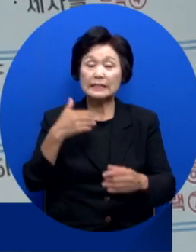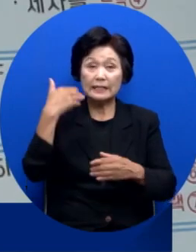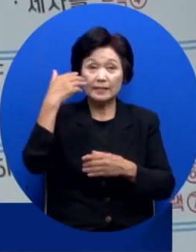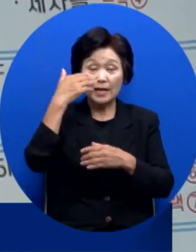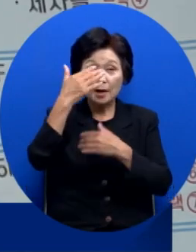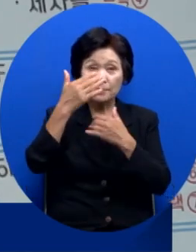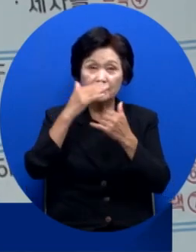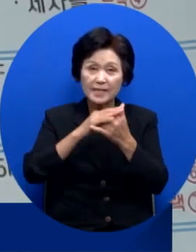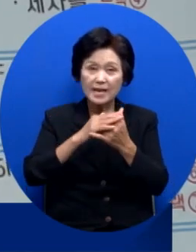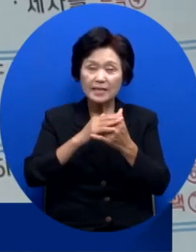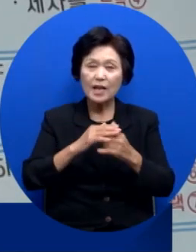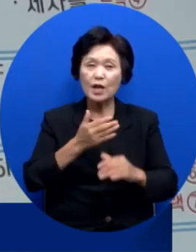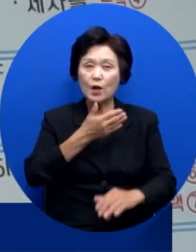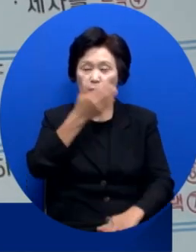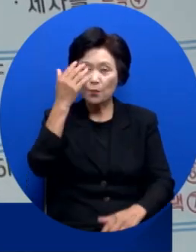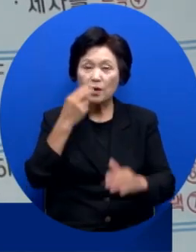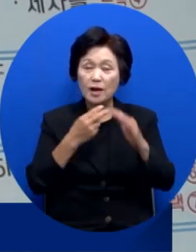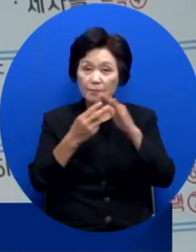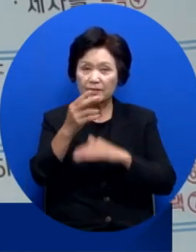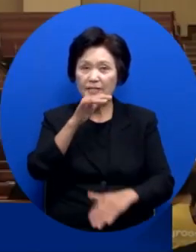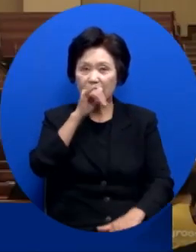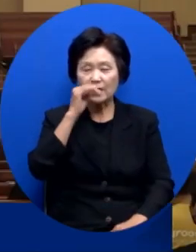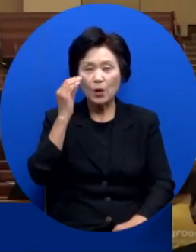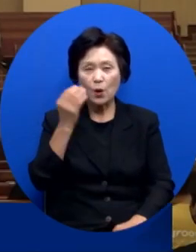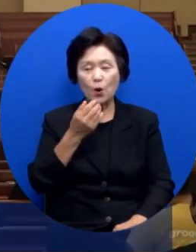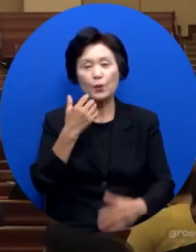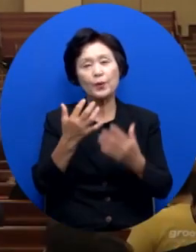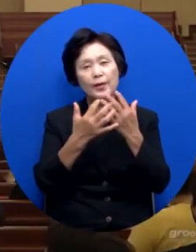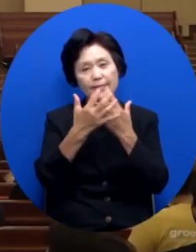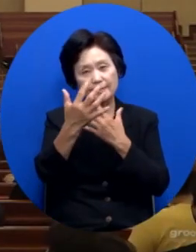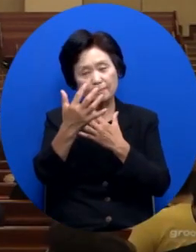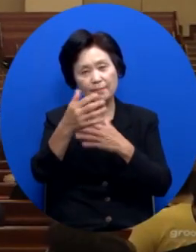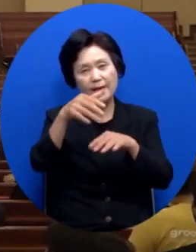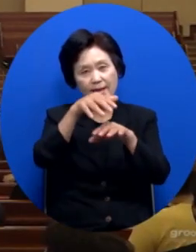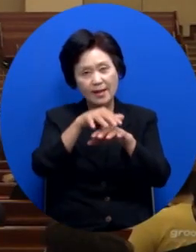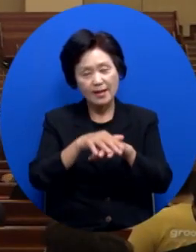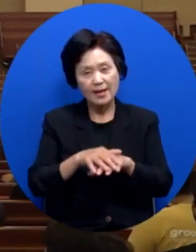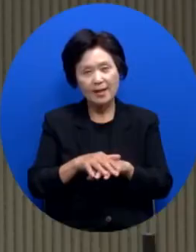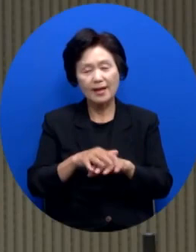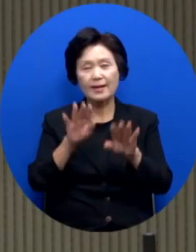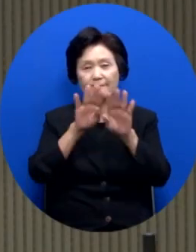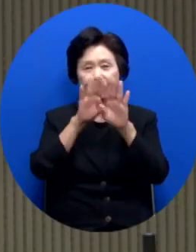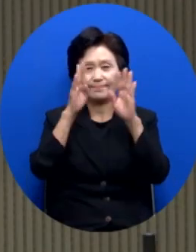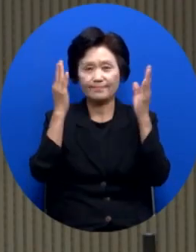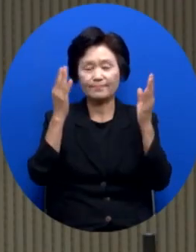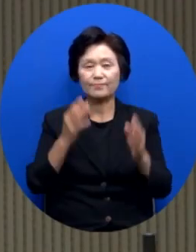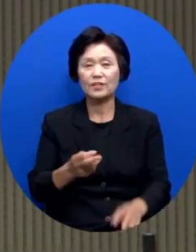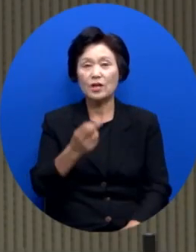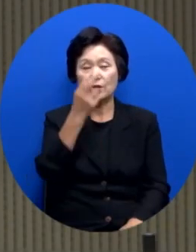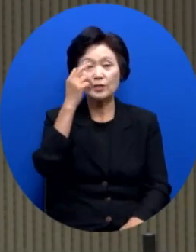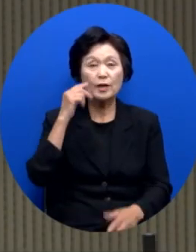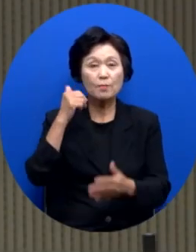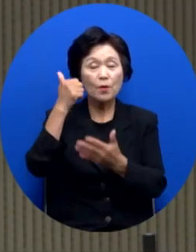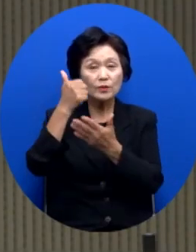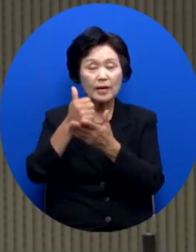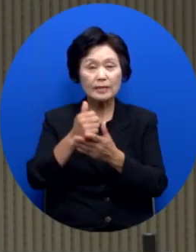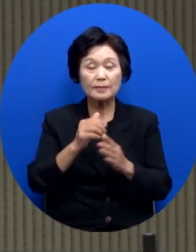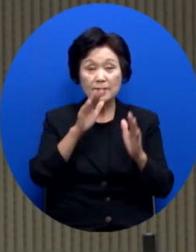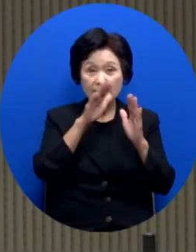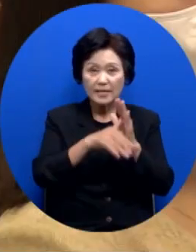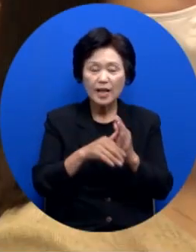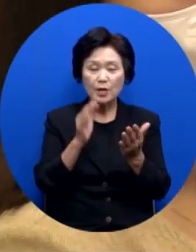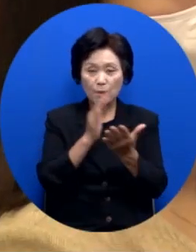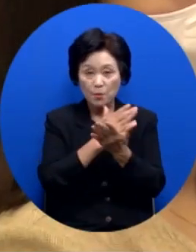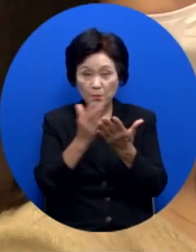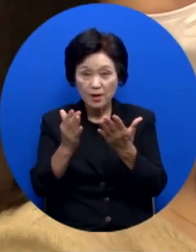비전과 꿈이 회복되어지는 거룩한 집회로 진행될 것입니다. 첫째 날 지구촌 교회 최성은 목사의 시대를 분별하라는